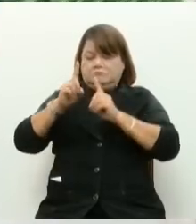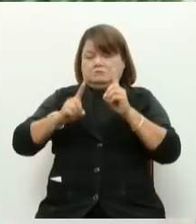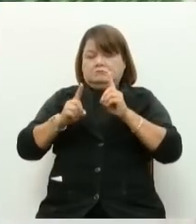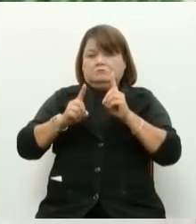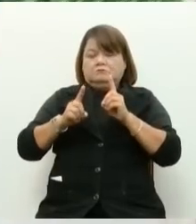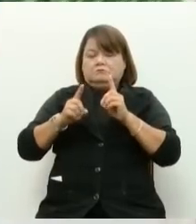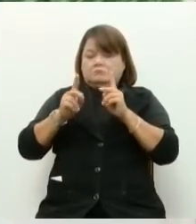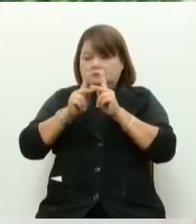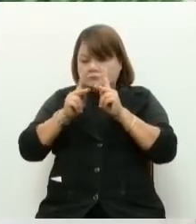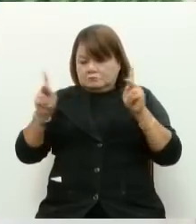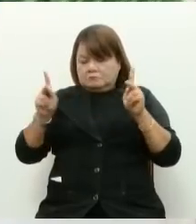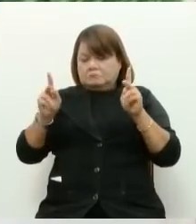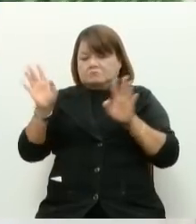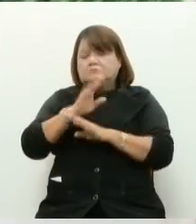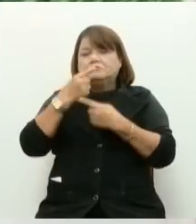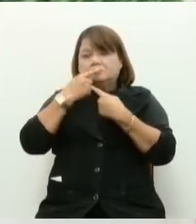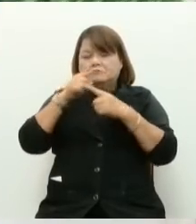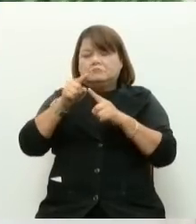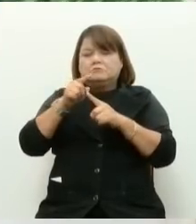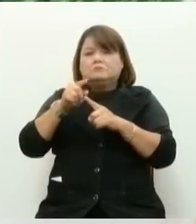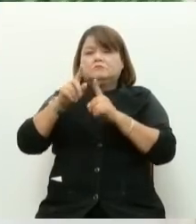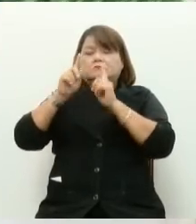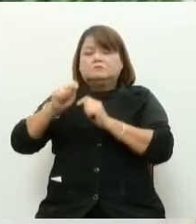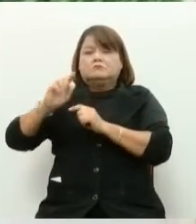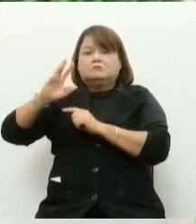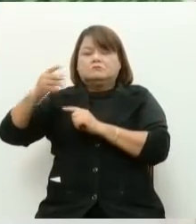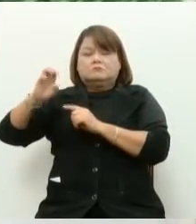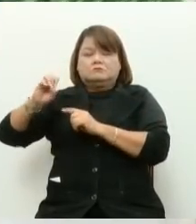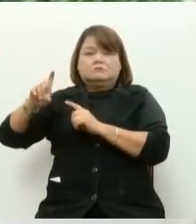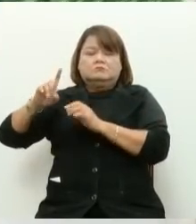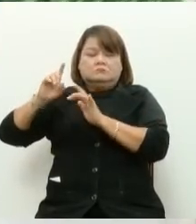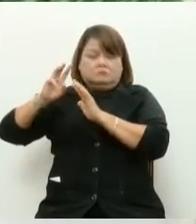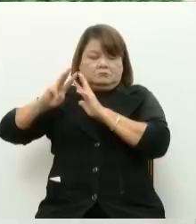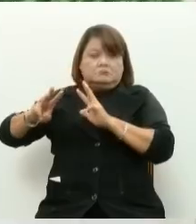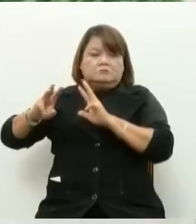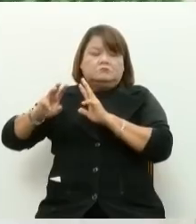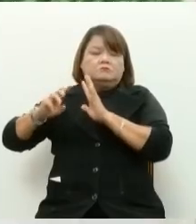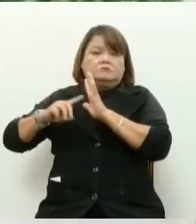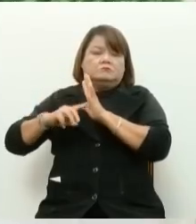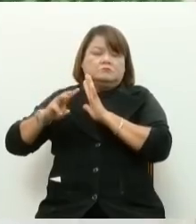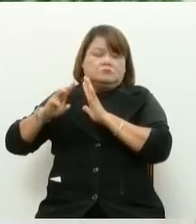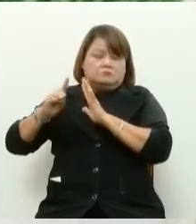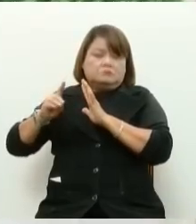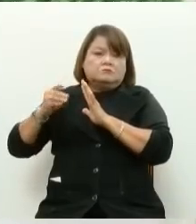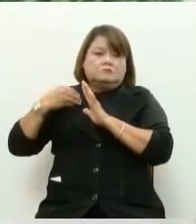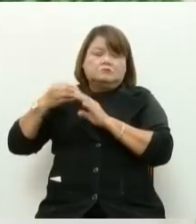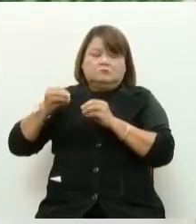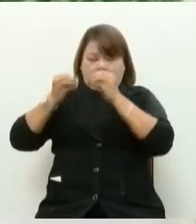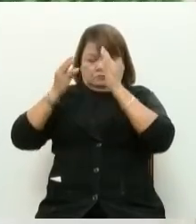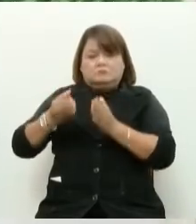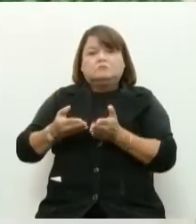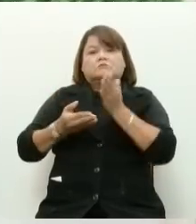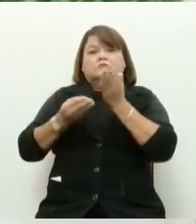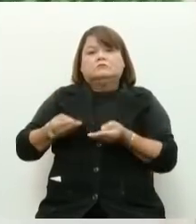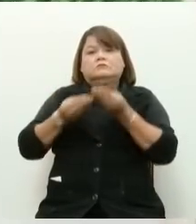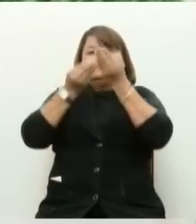ายมาว่าไม่ตอบโจทย์ตัวชี้วัดหรือว่าไม่ผ่านตามปกติอันนี้อยากให้คุณครูนะครับดำเนินการยื่นคำขอใหม่โดยที่